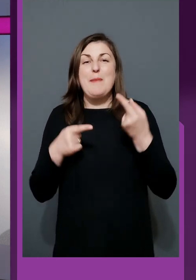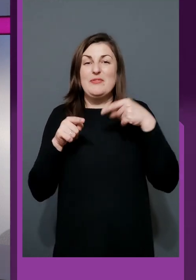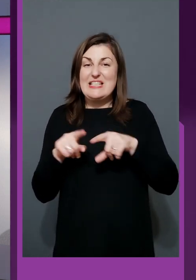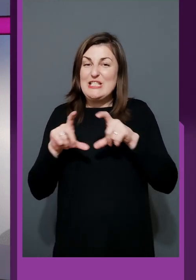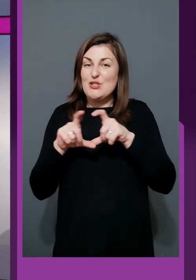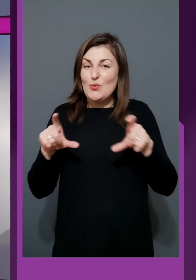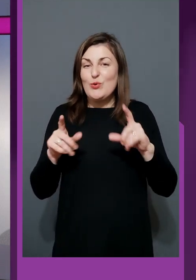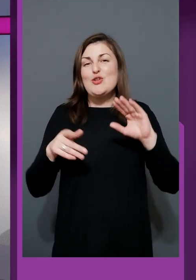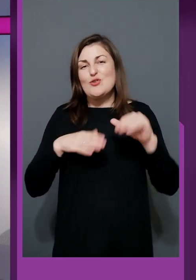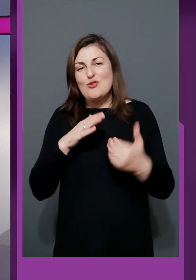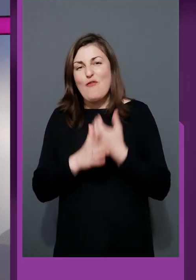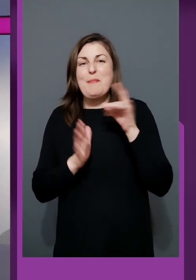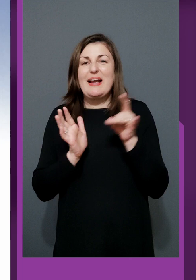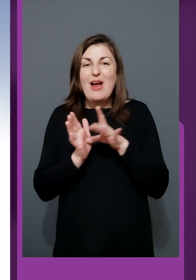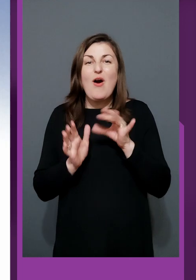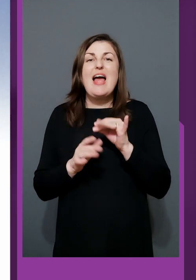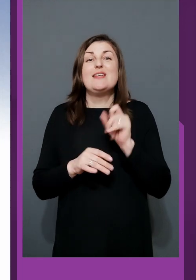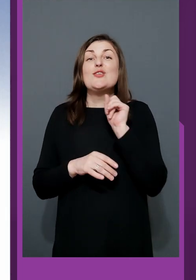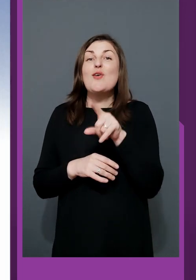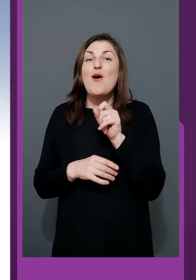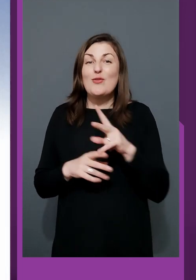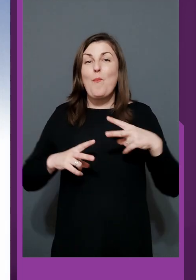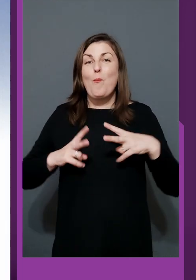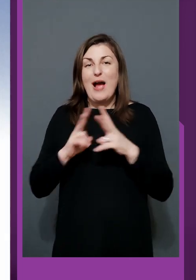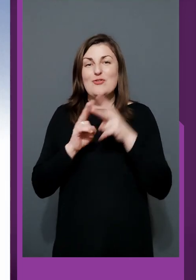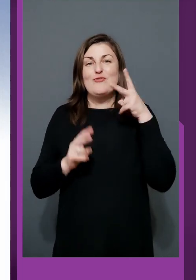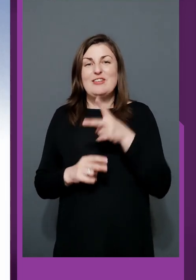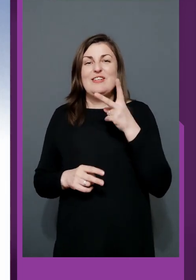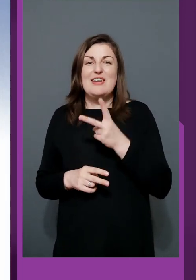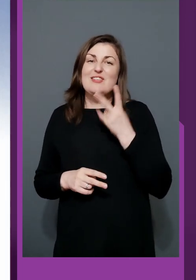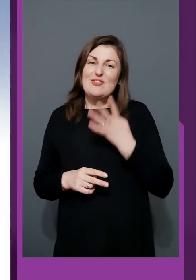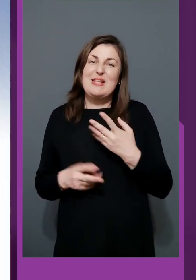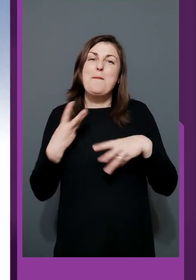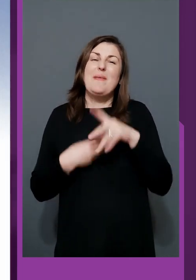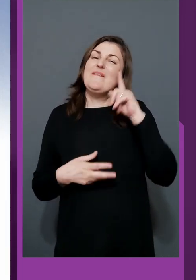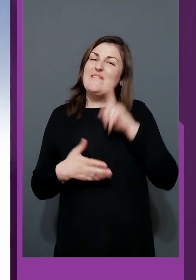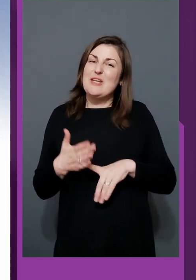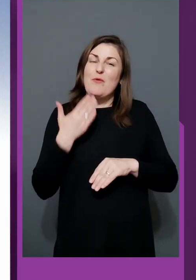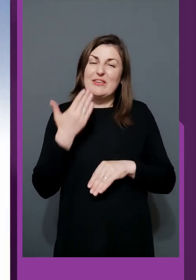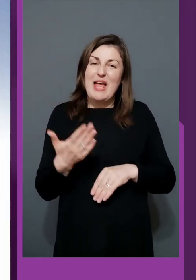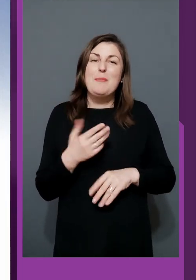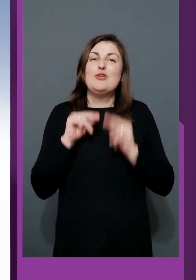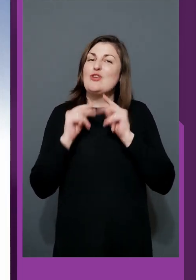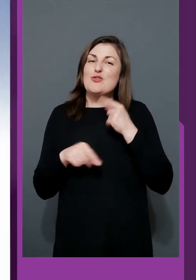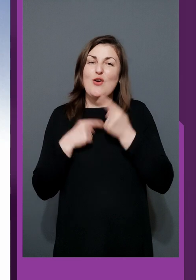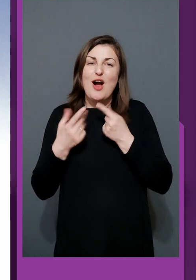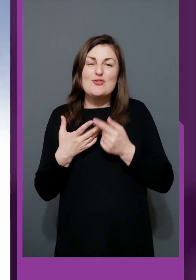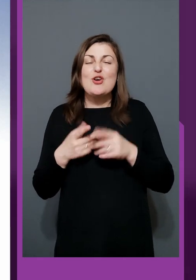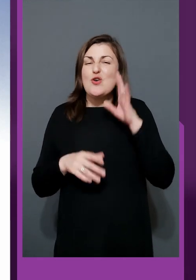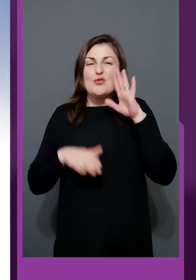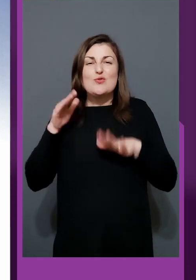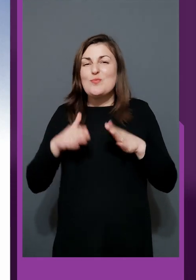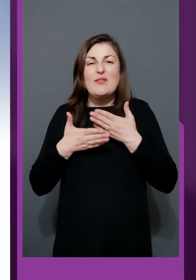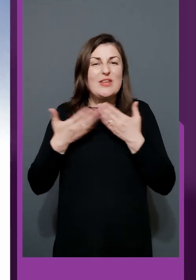чекаємо в цій студії вже з новими рекордами і золотом Парижу 2024 Ми віримо в тебе і чесно